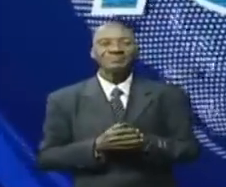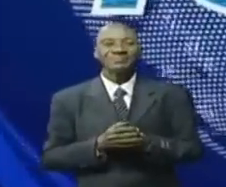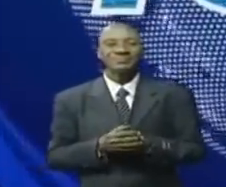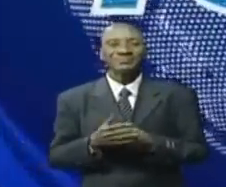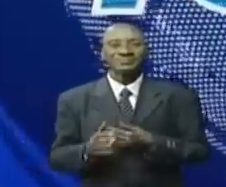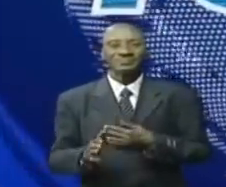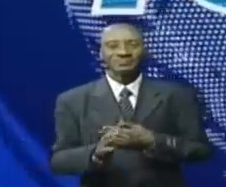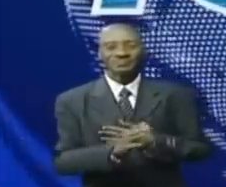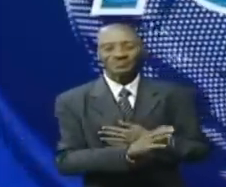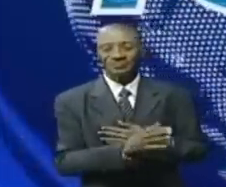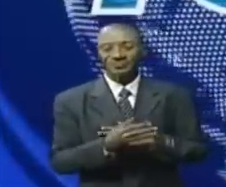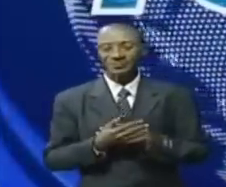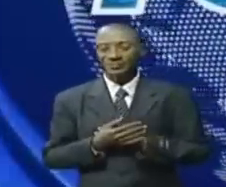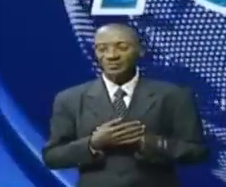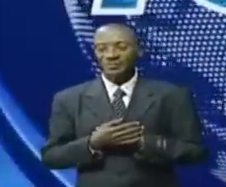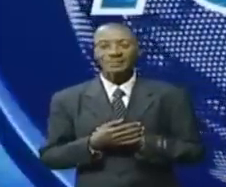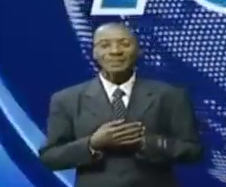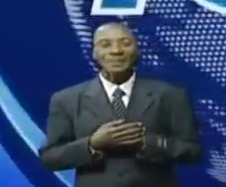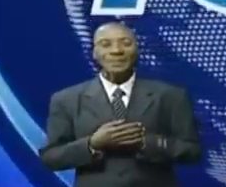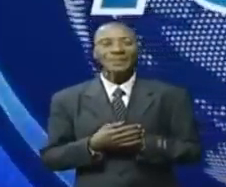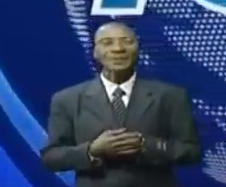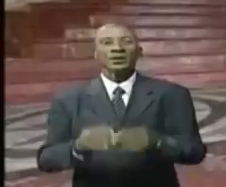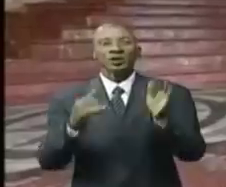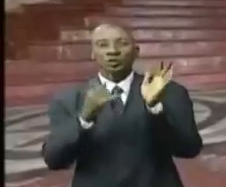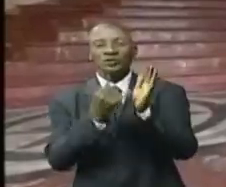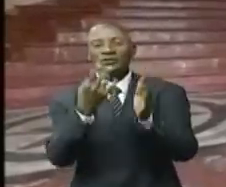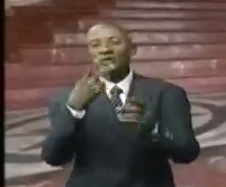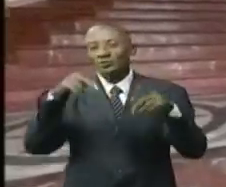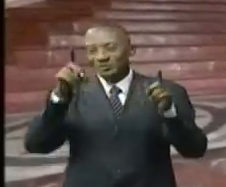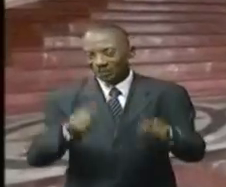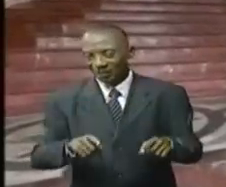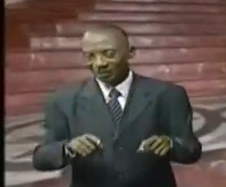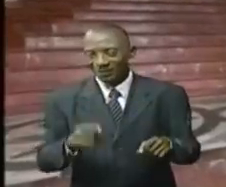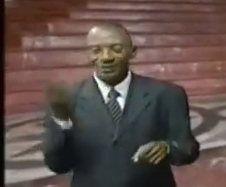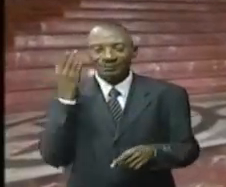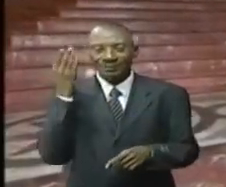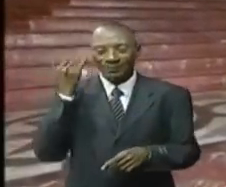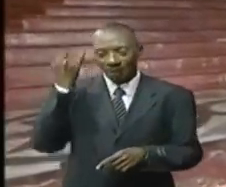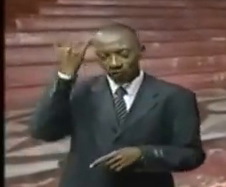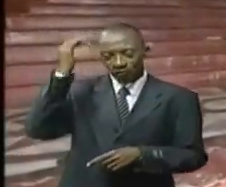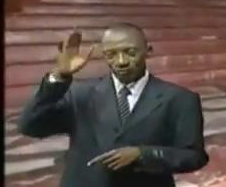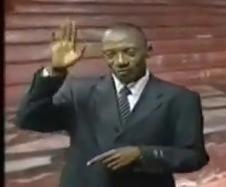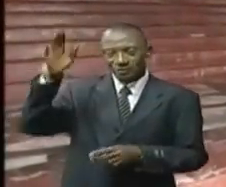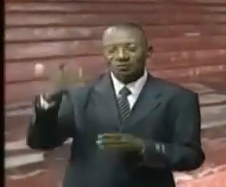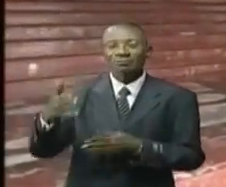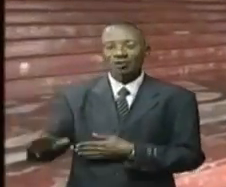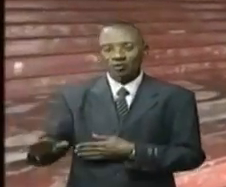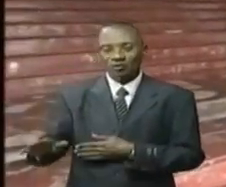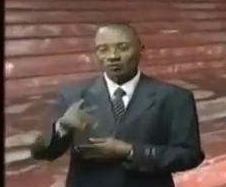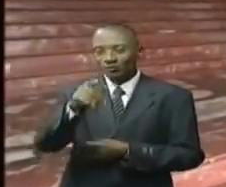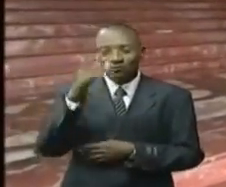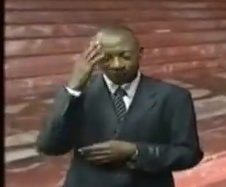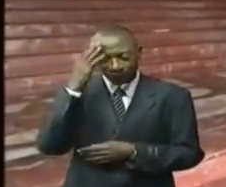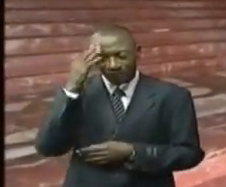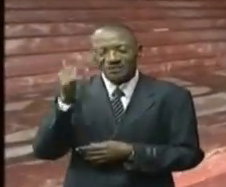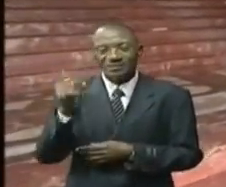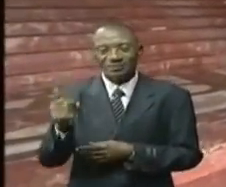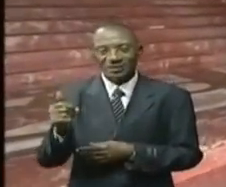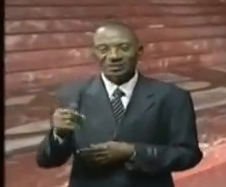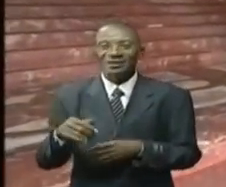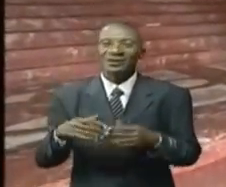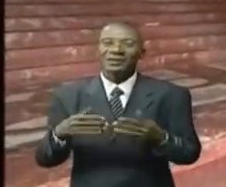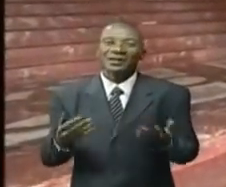62 ans après la mort de Patrice Emery Lumumba, les Congolais se souviennent encore de cet assassinat en 1960 qui était suivi